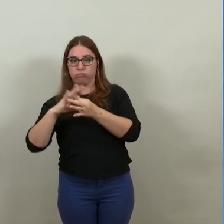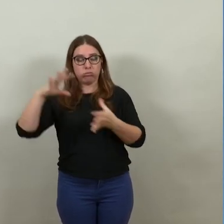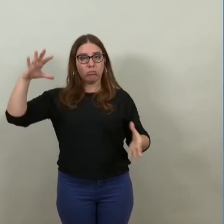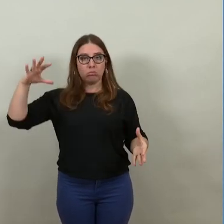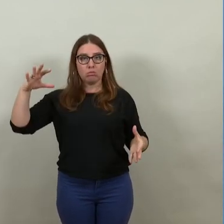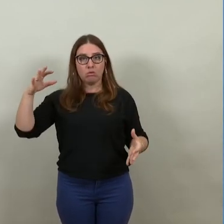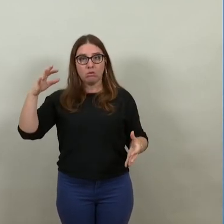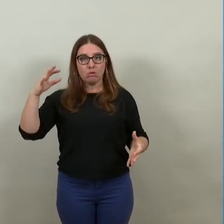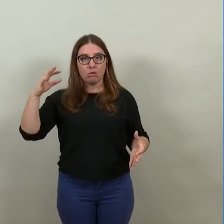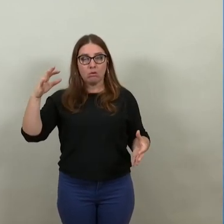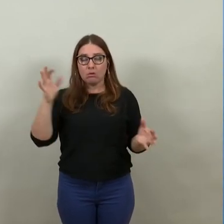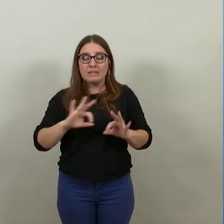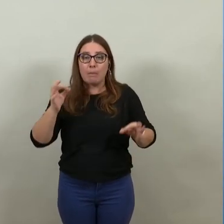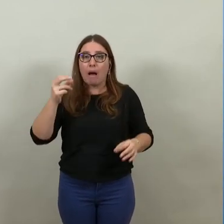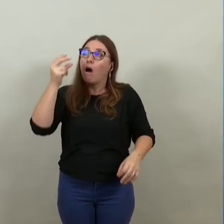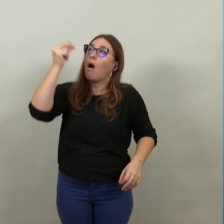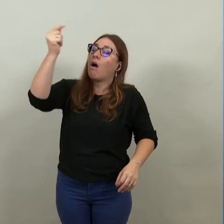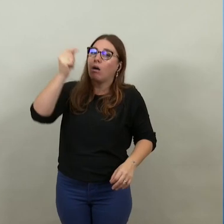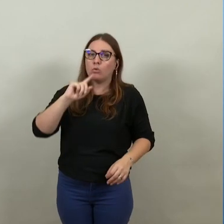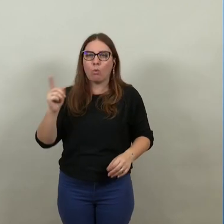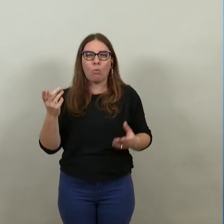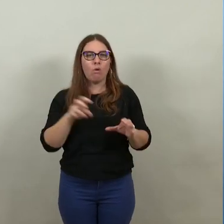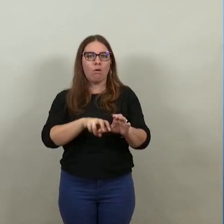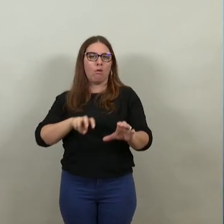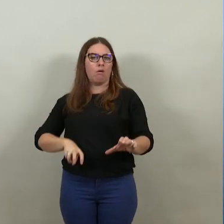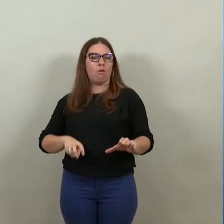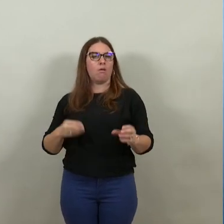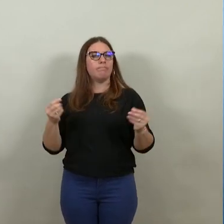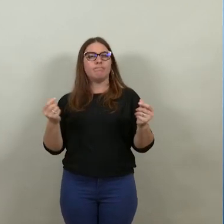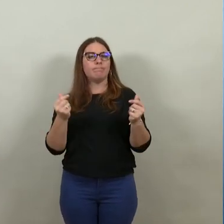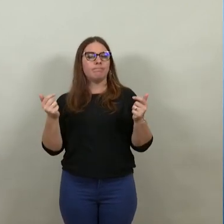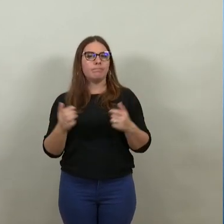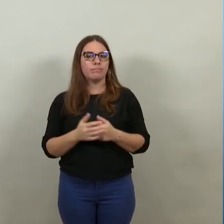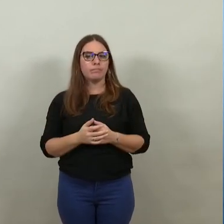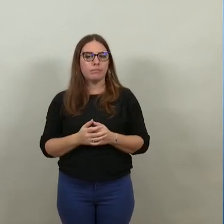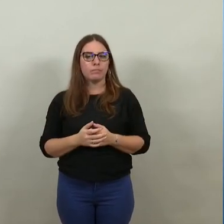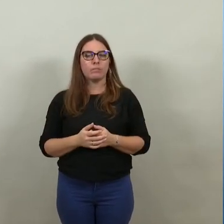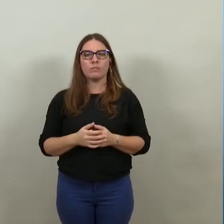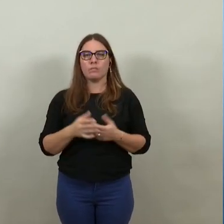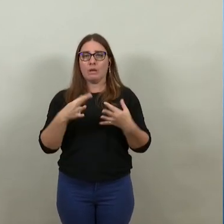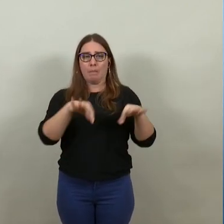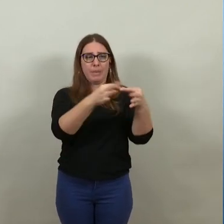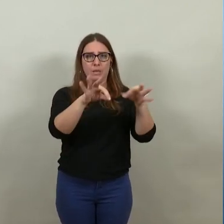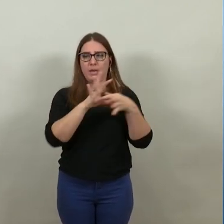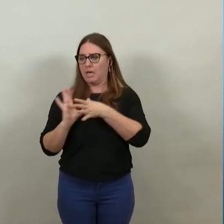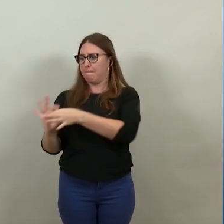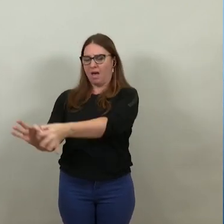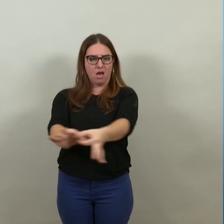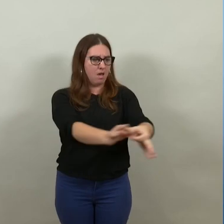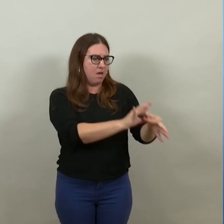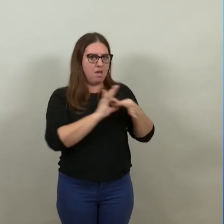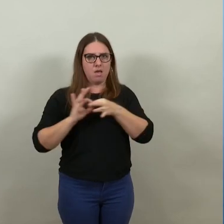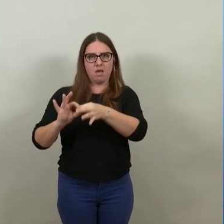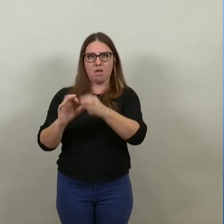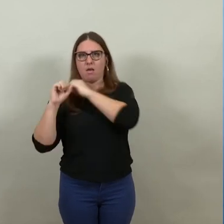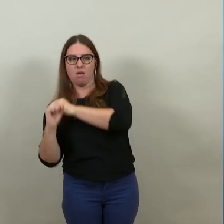miracle non plus euh sur la sortie euh telle qu'elle est évoquée nous sommes interconnectés au pays voisin dans quelles conditions en cas de